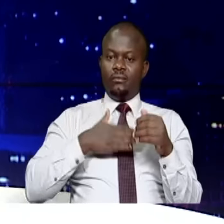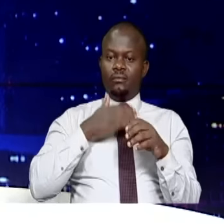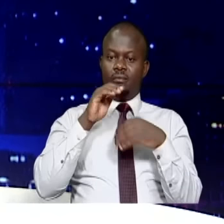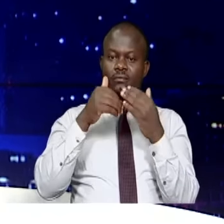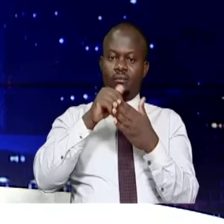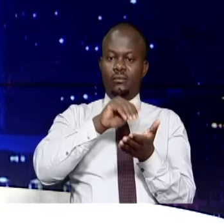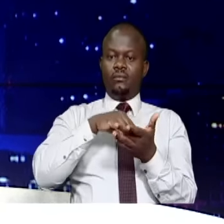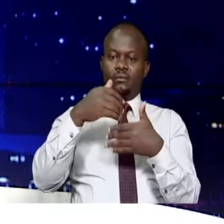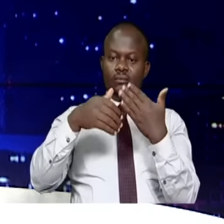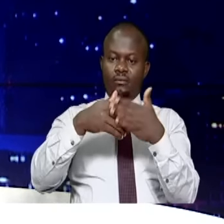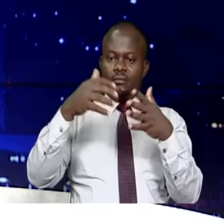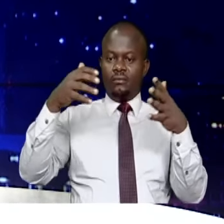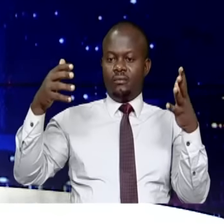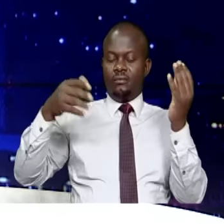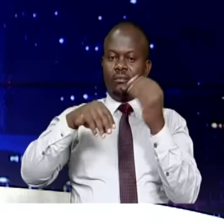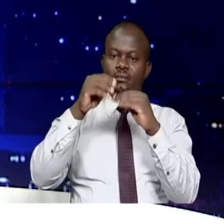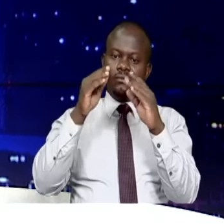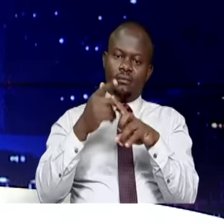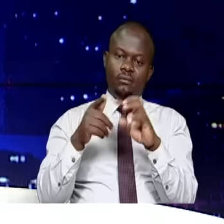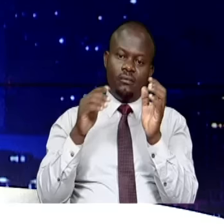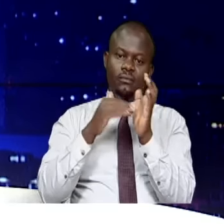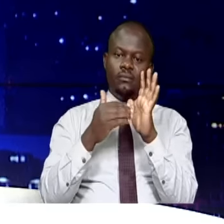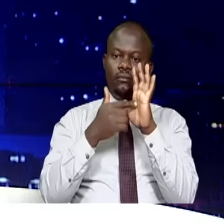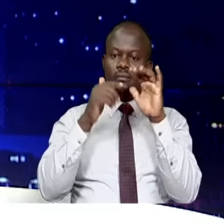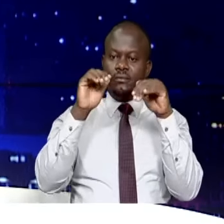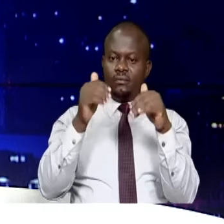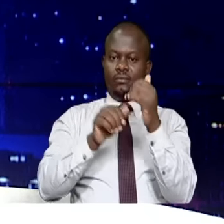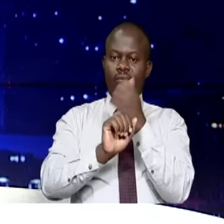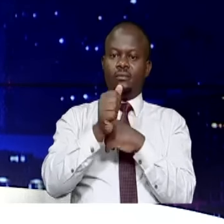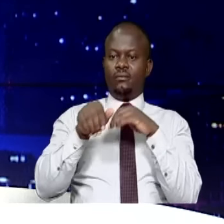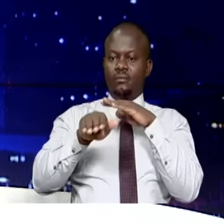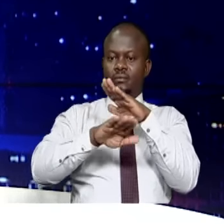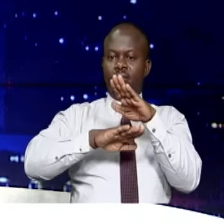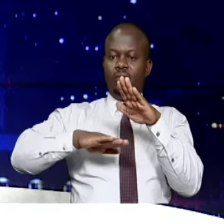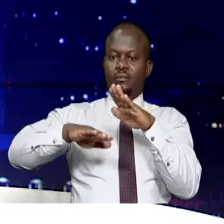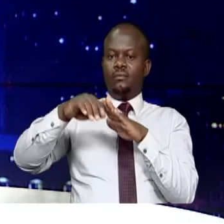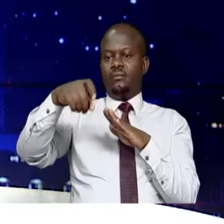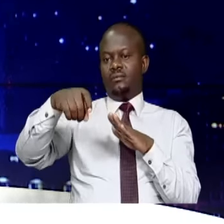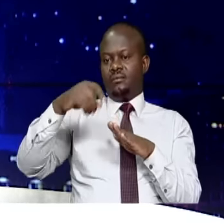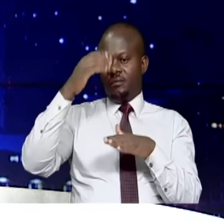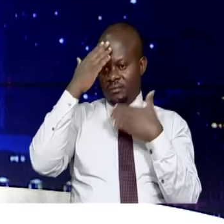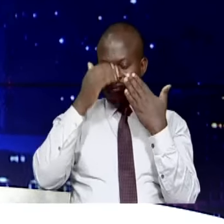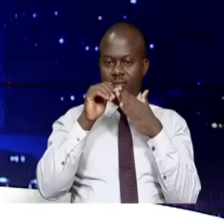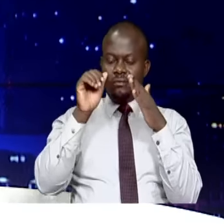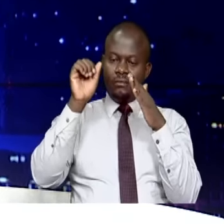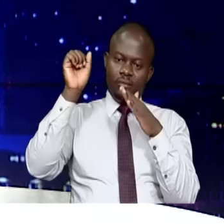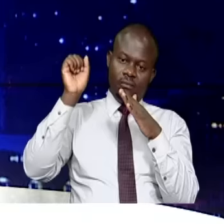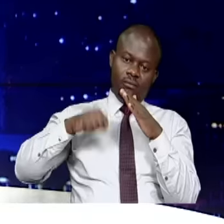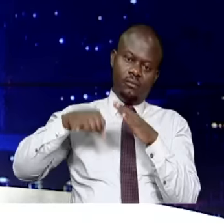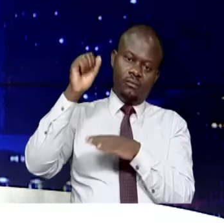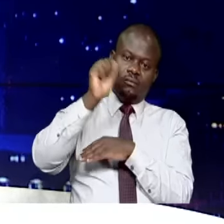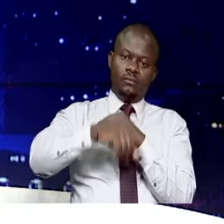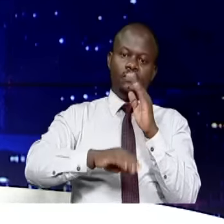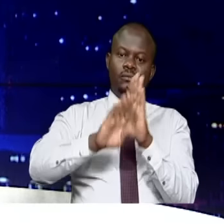ikomeje kwaguka mu bucuruzi, gusa bakagaragaza ko hari ibikorwa remezo bakeneye kugira ngo barusheho gutera